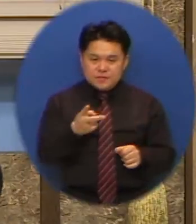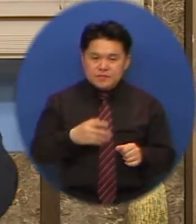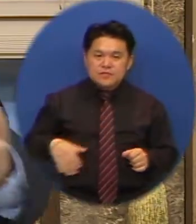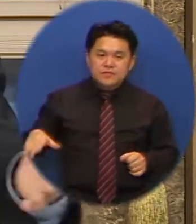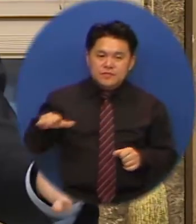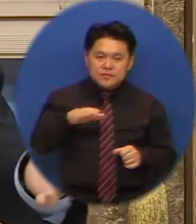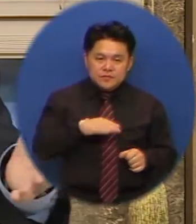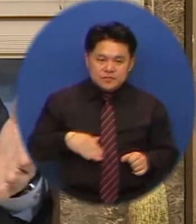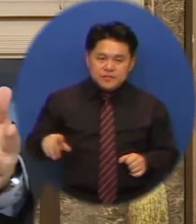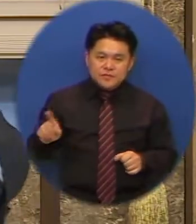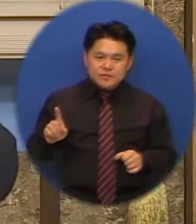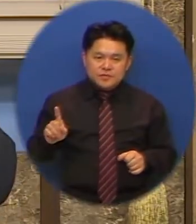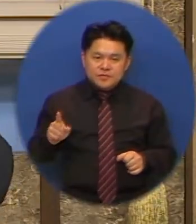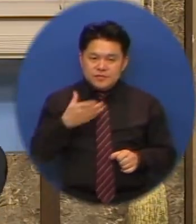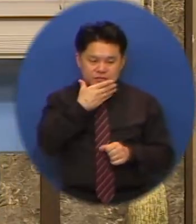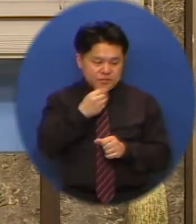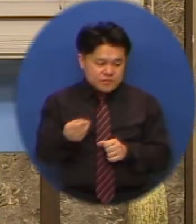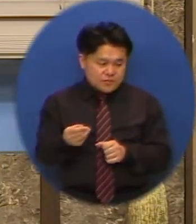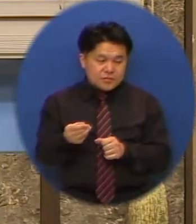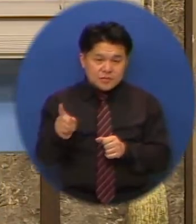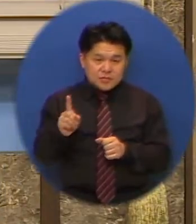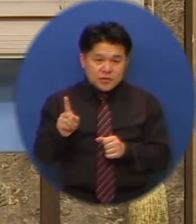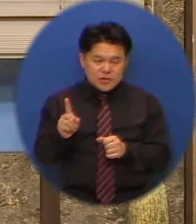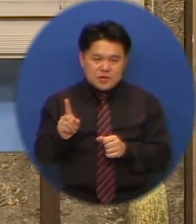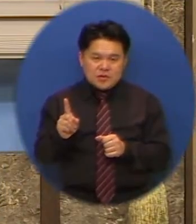우리는 우리가 이제 복지 그